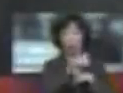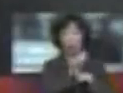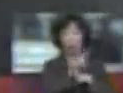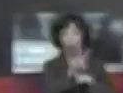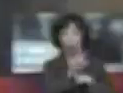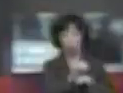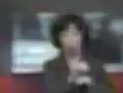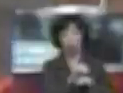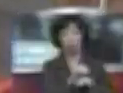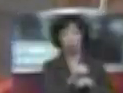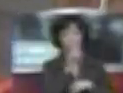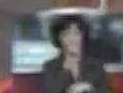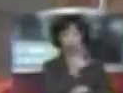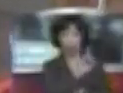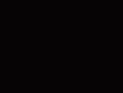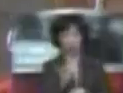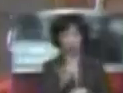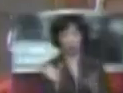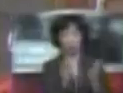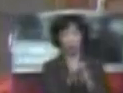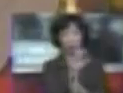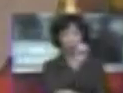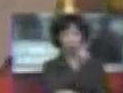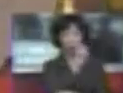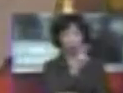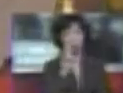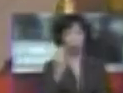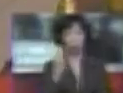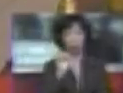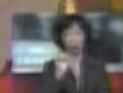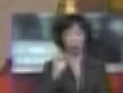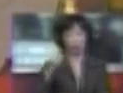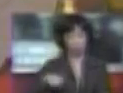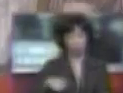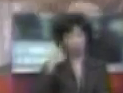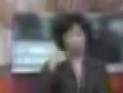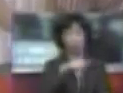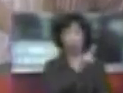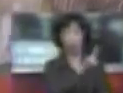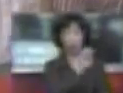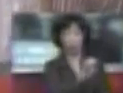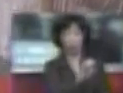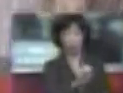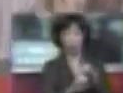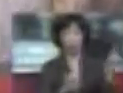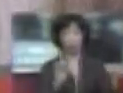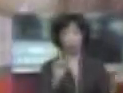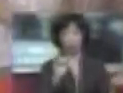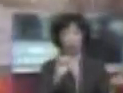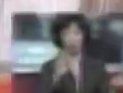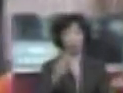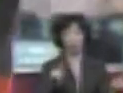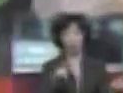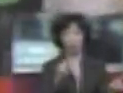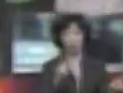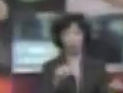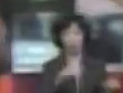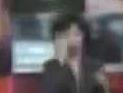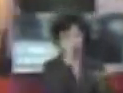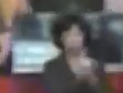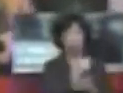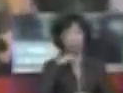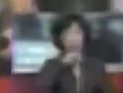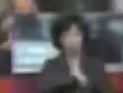coach sa PBA. 12 naman ang UAAP titles niya para sa UE. Si Dalupan ay graduate ng Ateneo kung saan rin siya naglaro